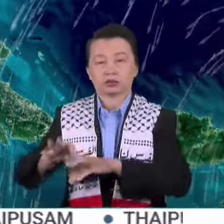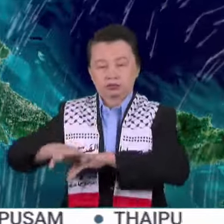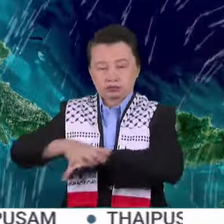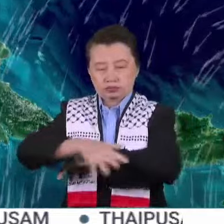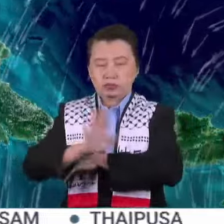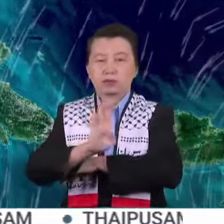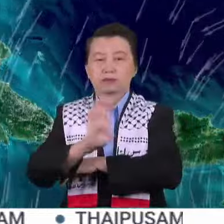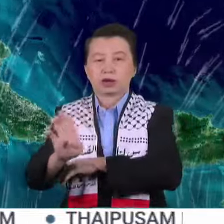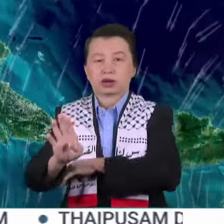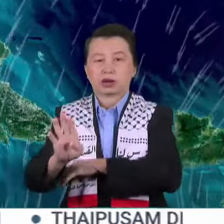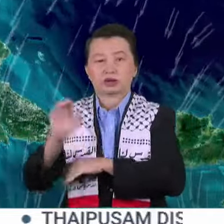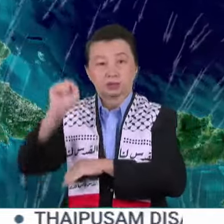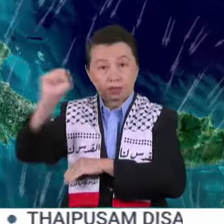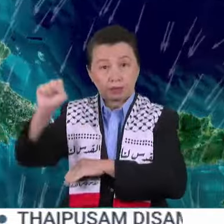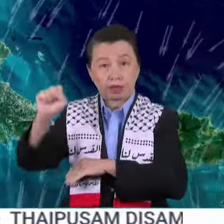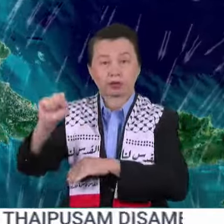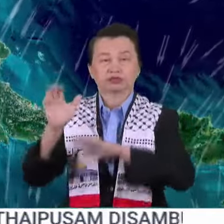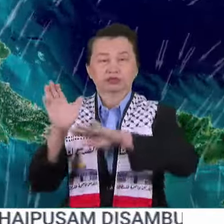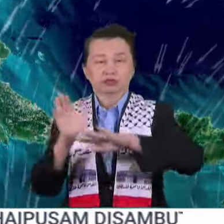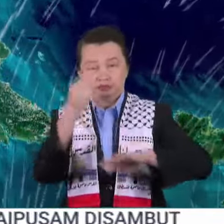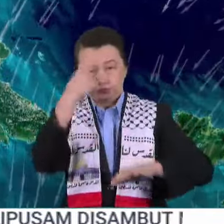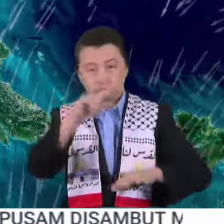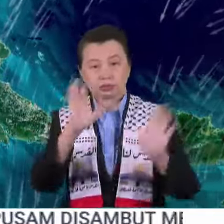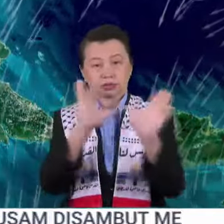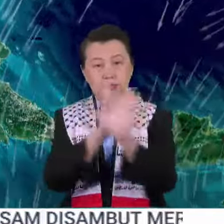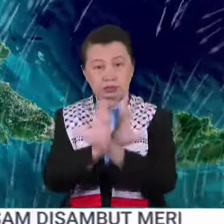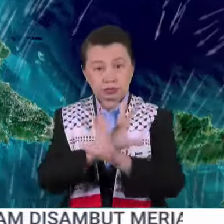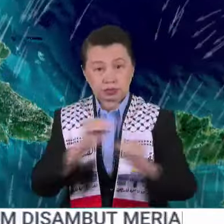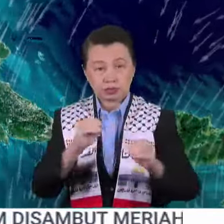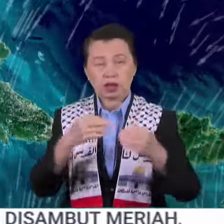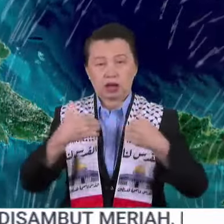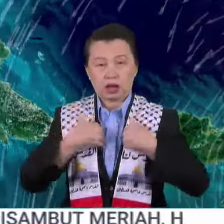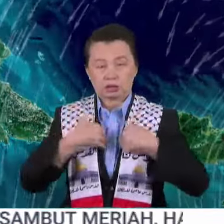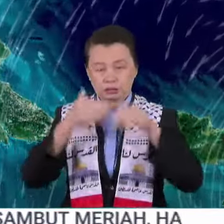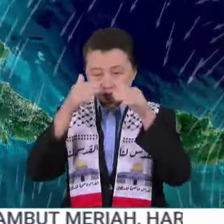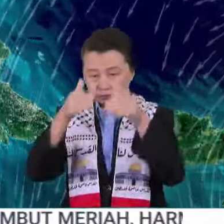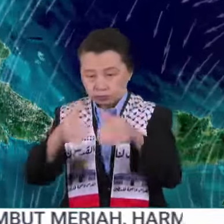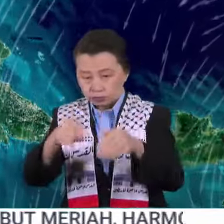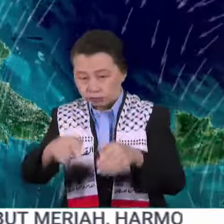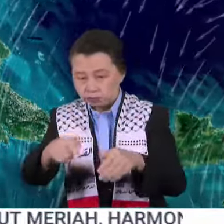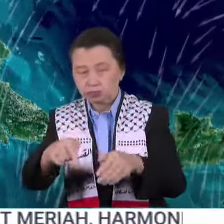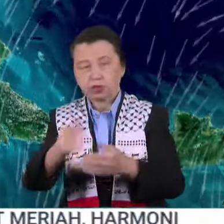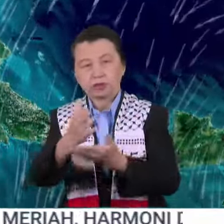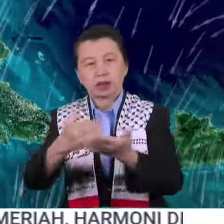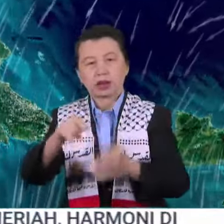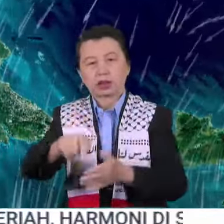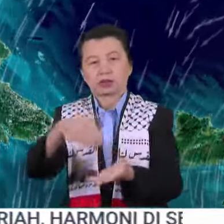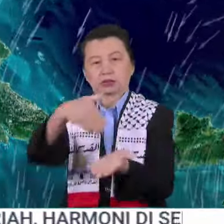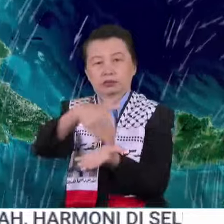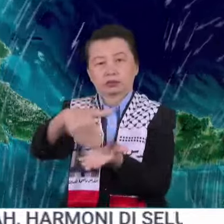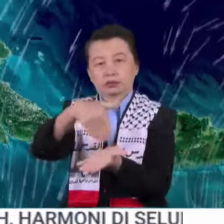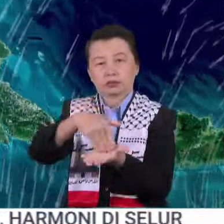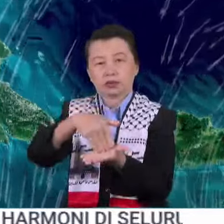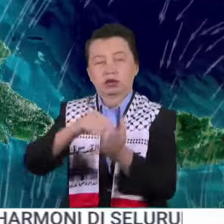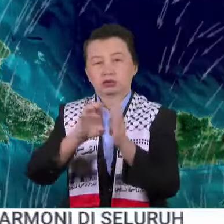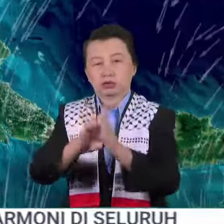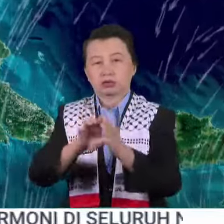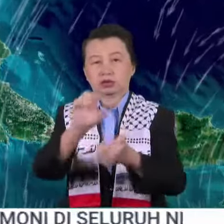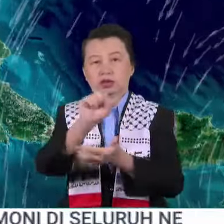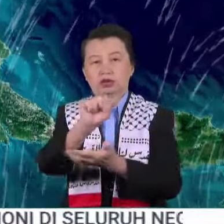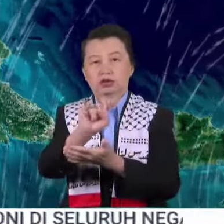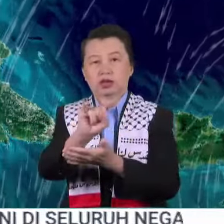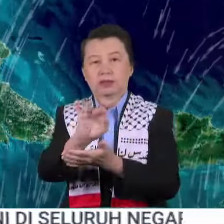pesisir pantai barat negeri berkenaan. Untuk negeri Sarawak pula ribut petir dilihat lebih tertumpu di bahagian-bahagian di sebelah tengah seperti di